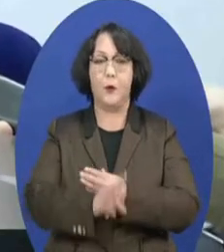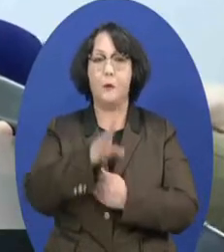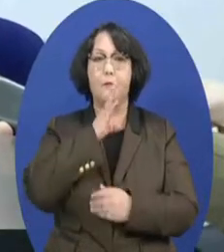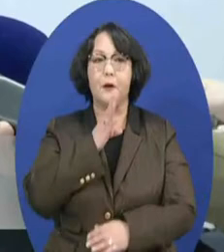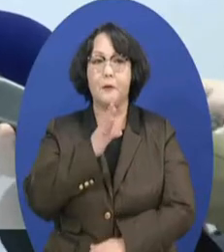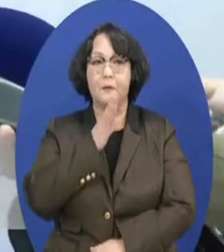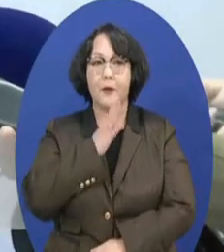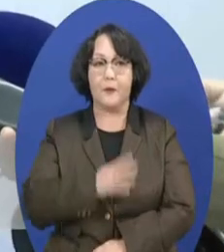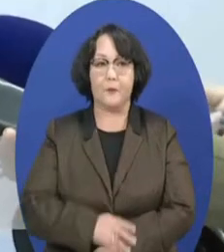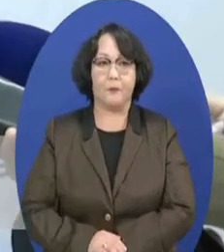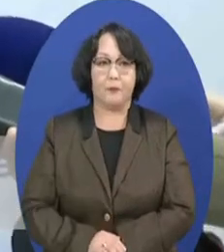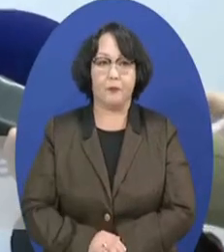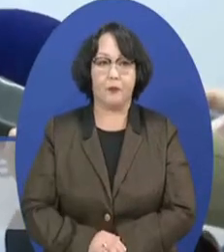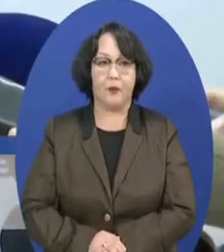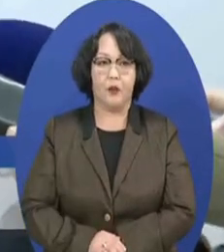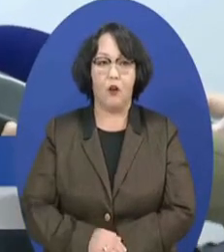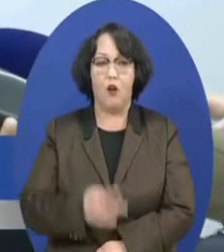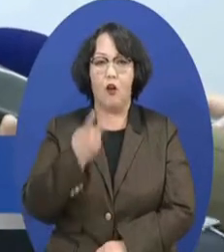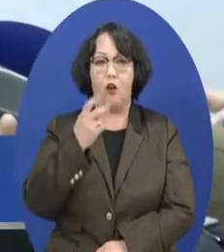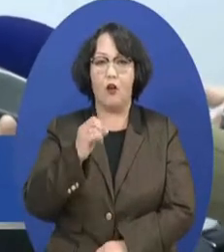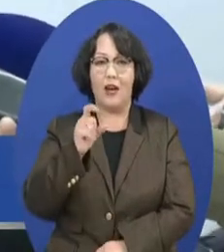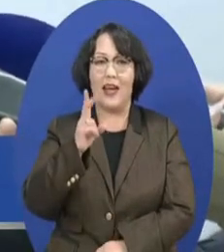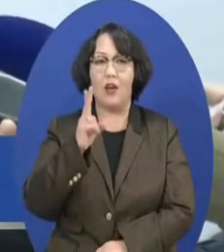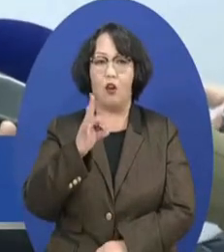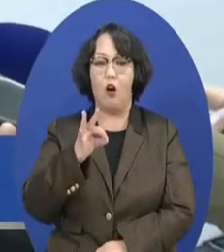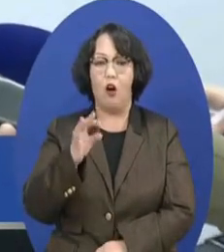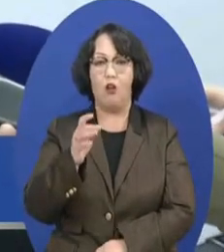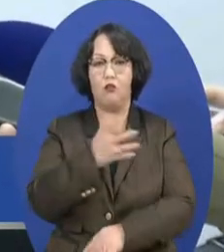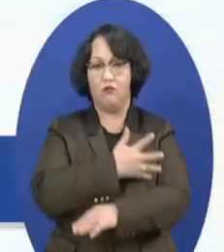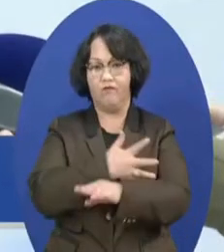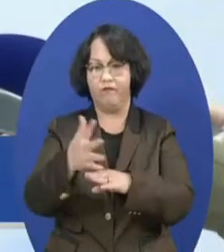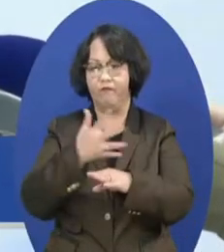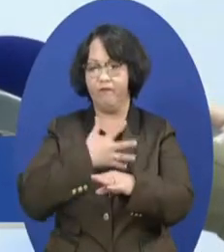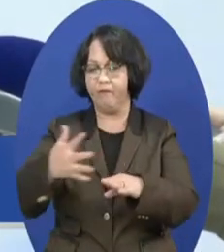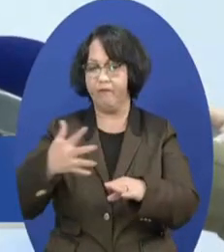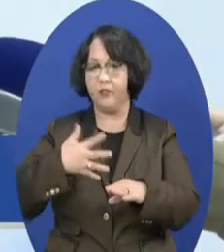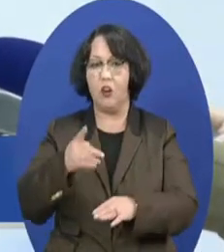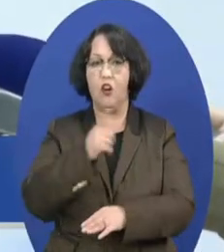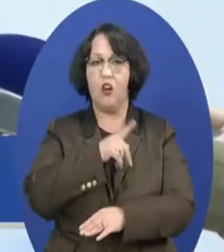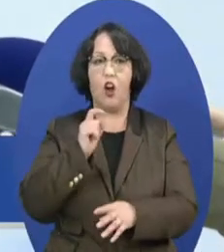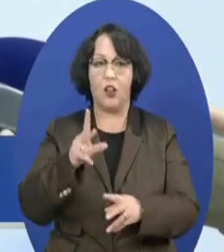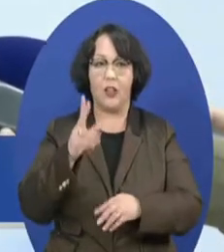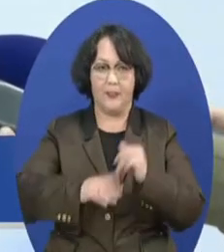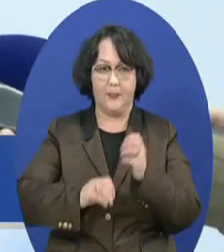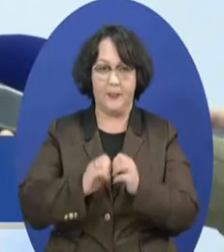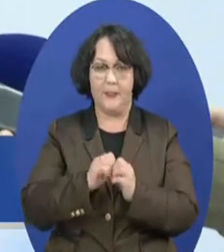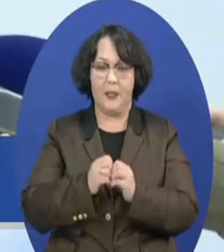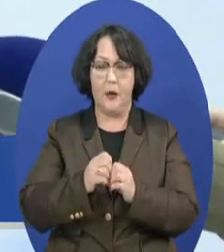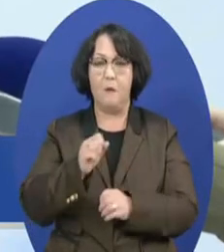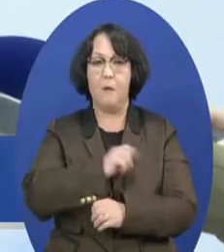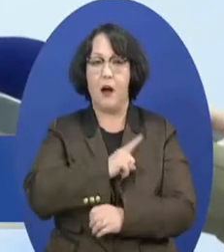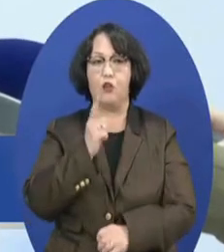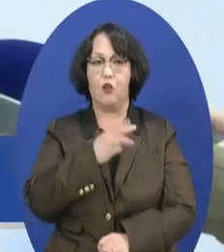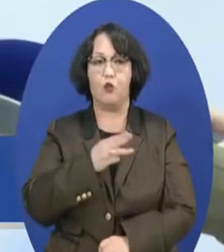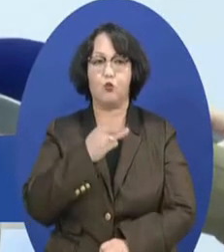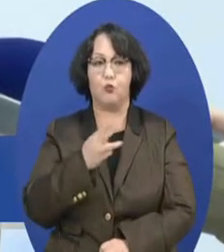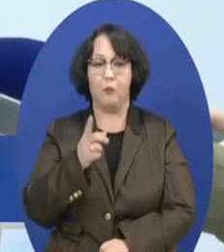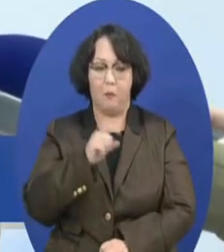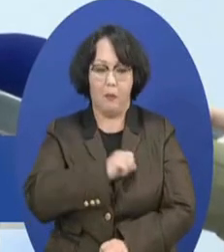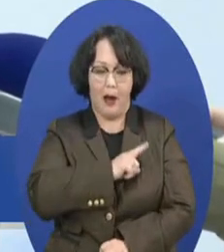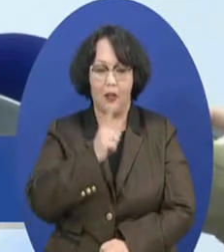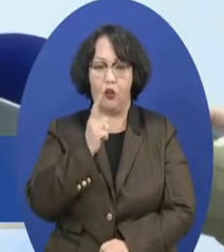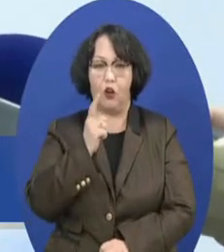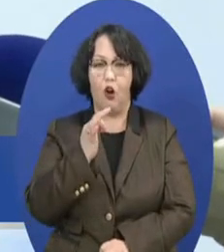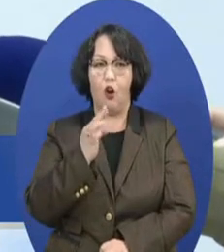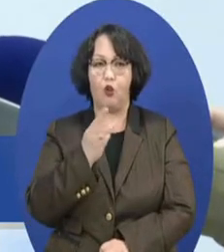За нийтдээ бол энэ 20 эко хороолт байна. Энэ төслийн хүрээнд баян хөшөө дид төвийг хөгжүүлэх ажлын хүрээнд эхнийхээ